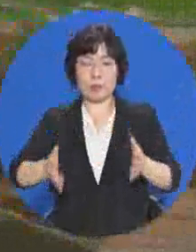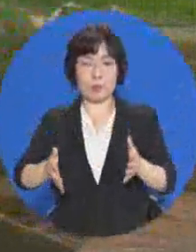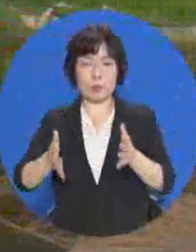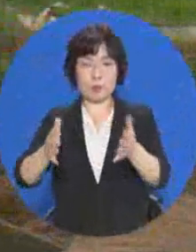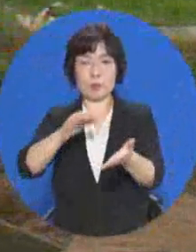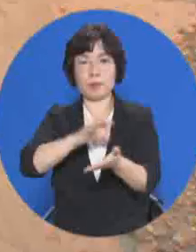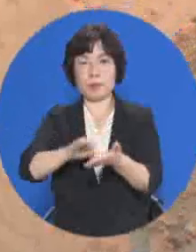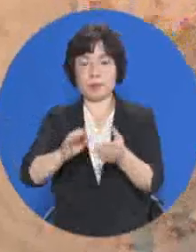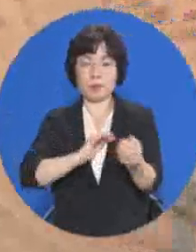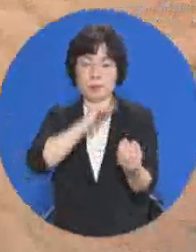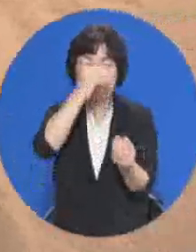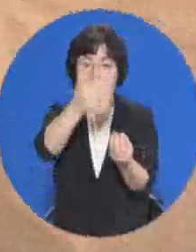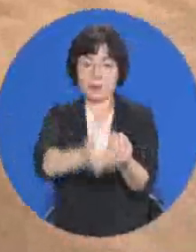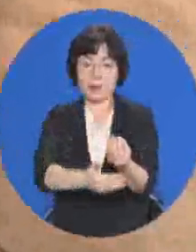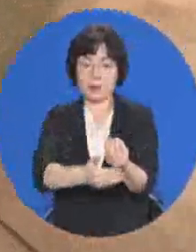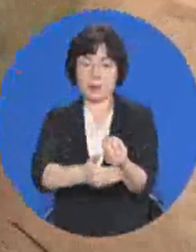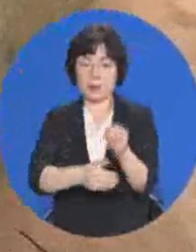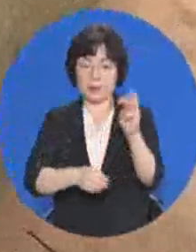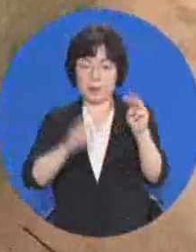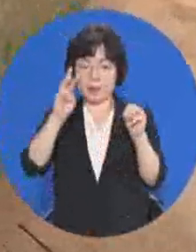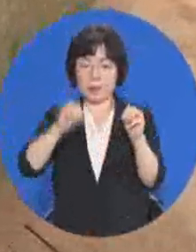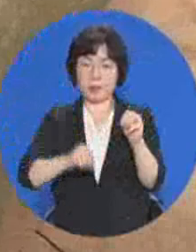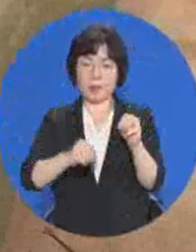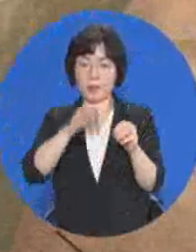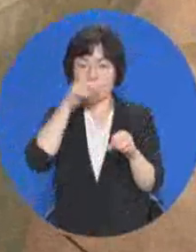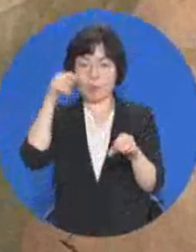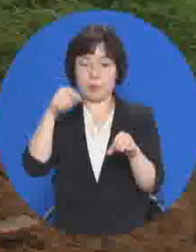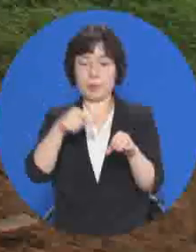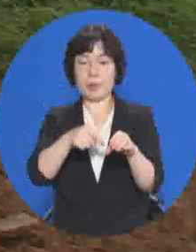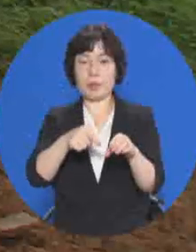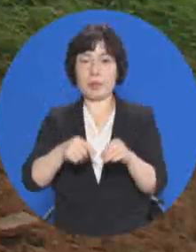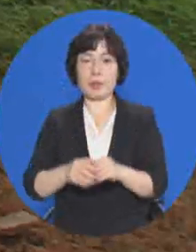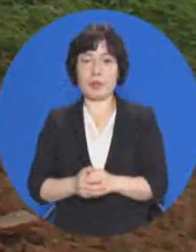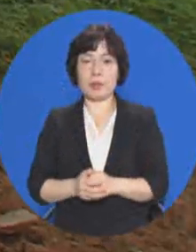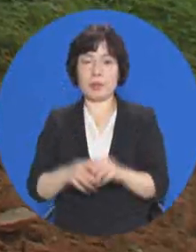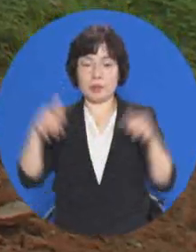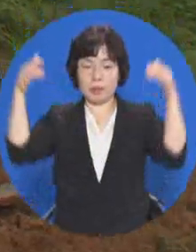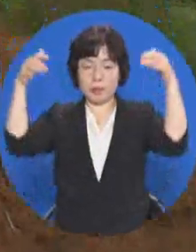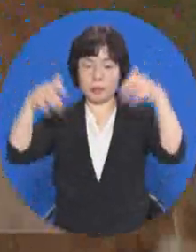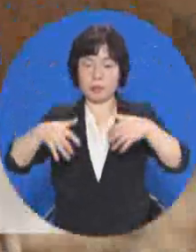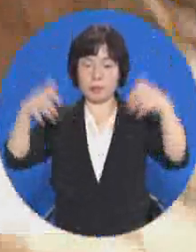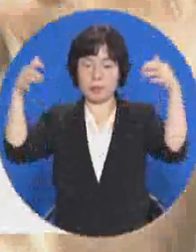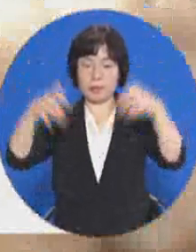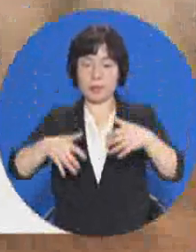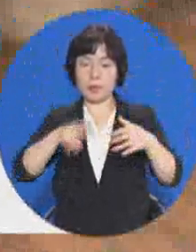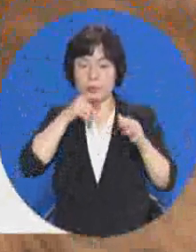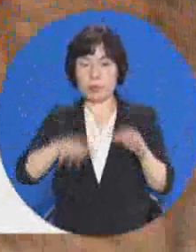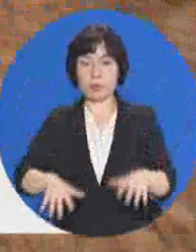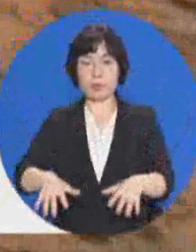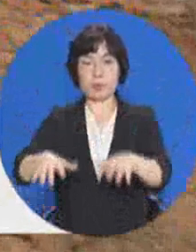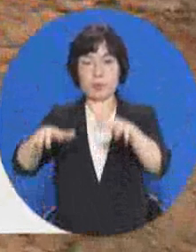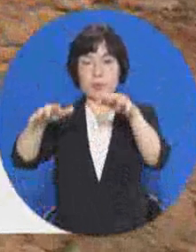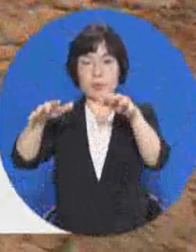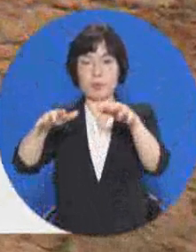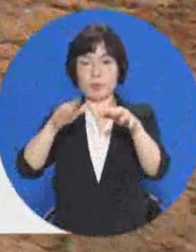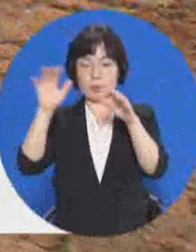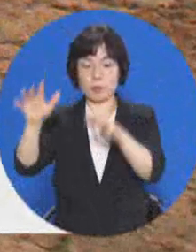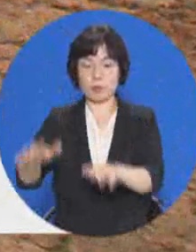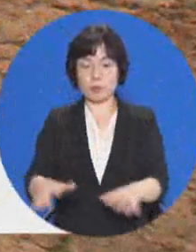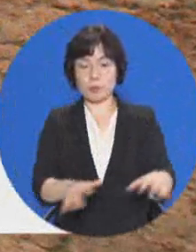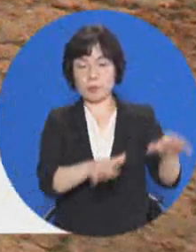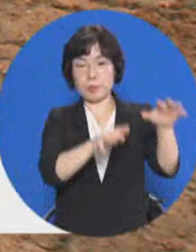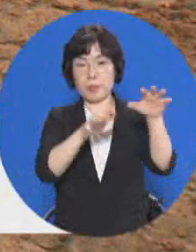사용되는 3방 언덕에 도 3m 깊이의 구멍을 뚫었습니다 이번에 비가 많이 오면 또 수위가 높아져 가지고 물이 그 도로